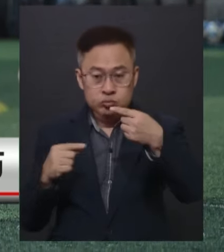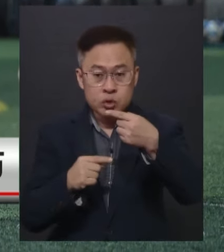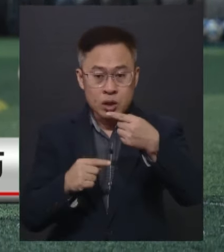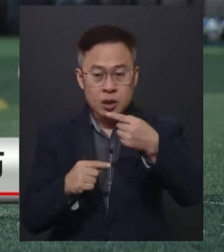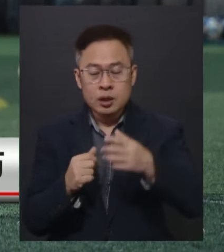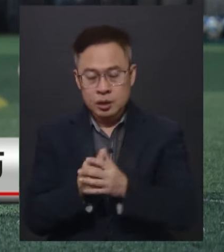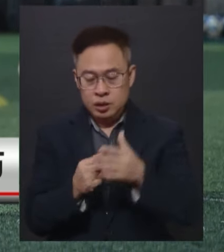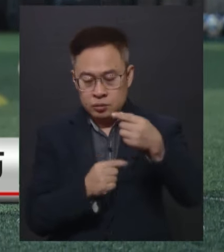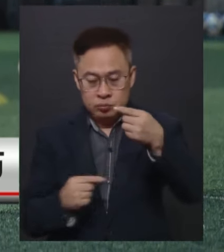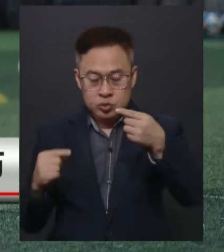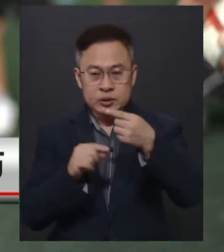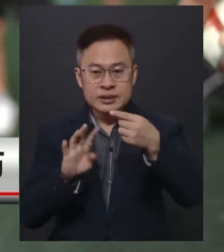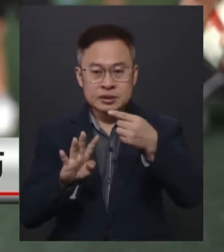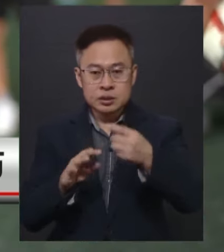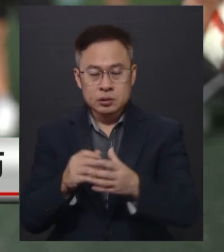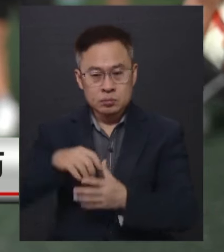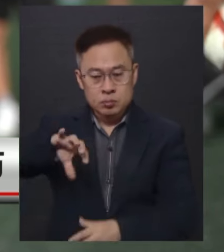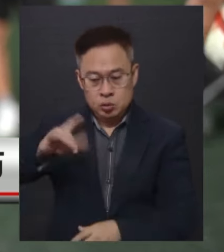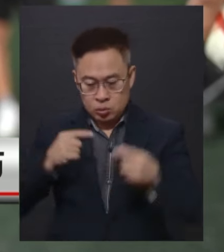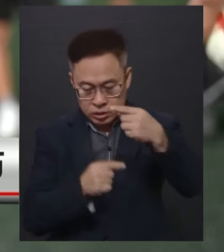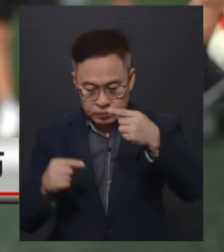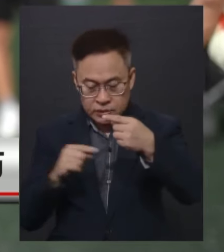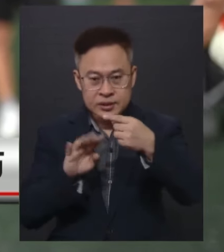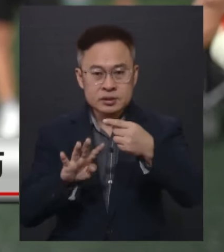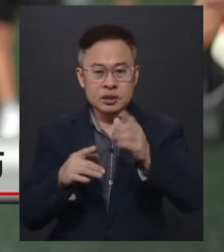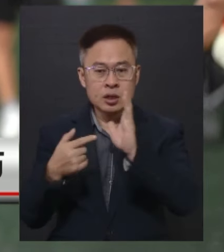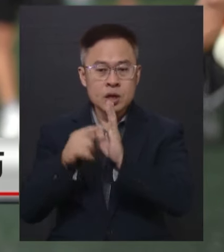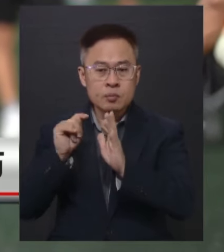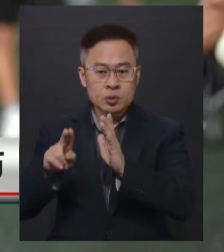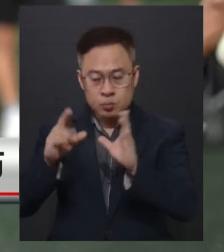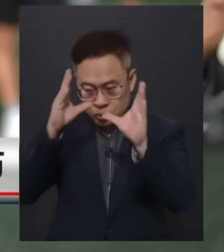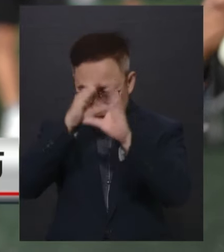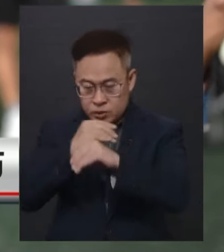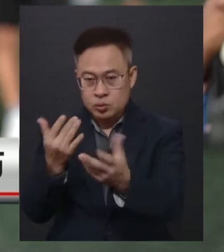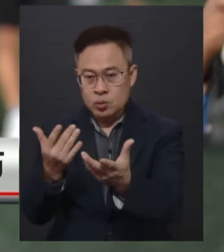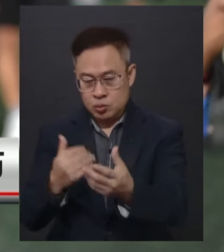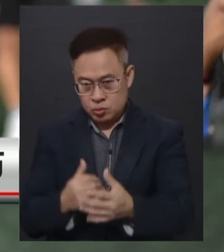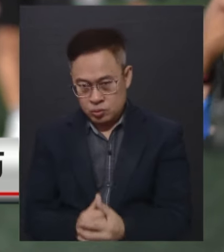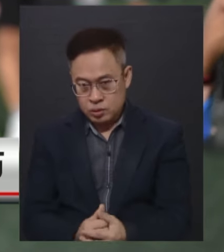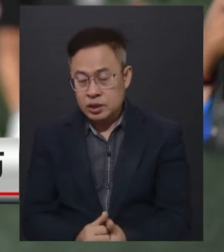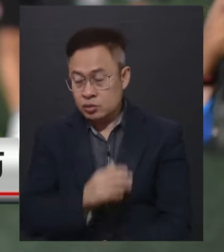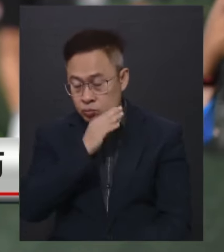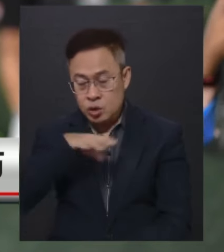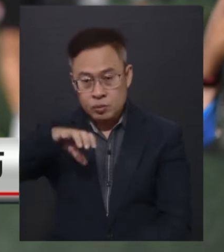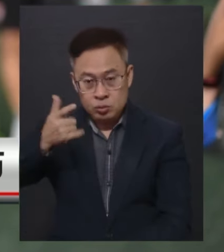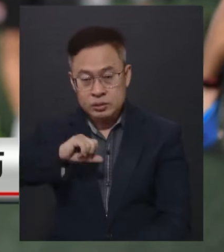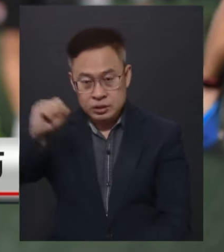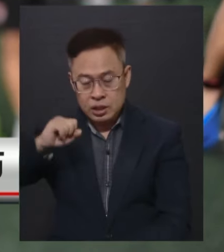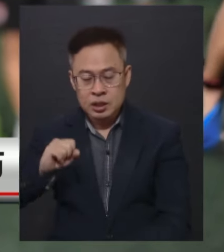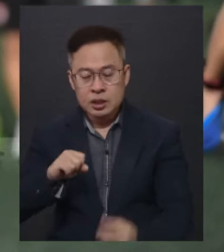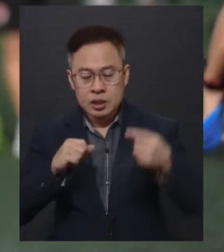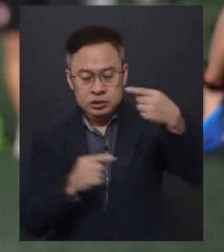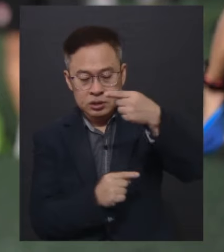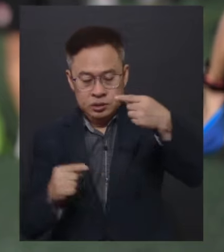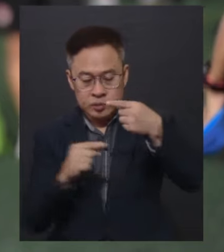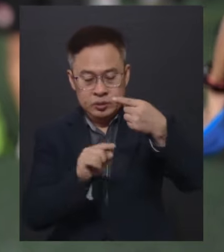ที่ขึ้นไปอยู่บนที่4บนตารางนะเหนือ BG ปทุมยูไนเต็ดที่เดี๋ยวมีคิวการแข่งขันเช่นเดียวกันเวลา20:00 น.ในวันนี้นะคะ น่าลุ้นทั้งนั้นเล